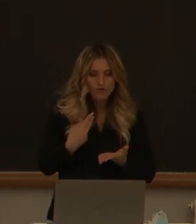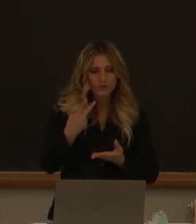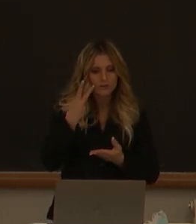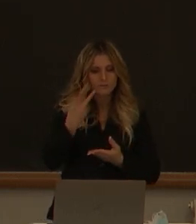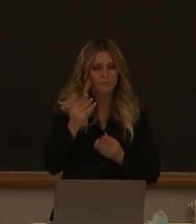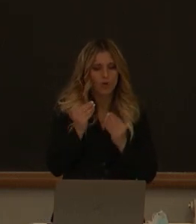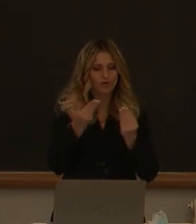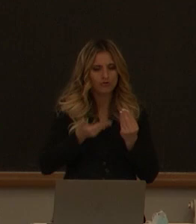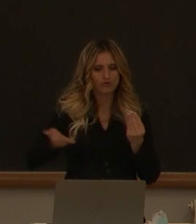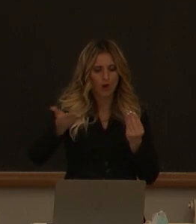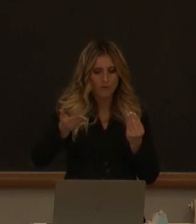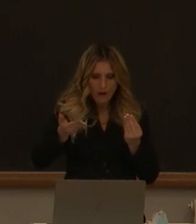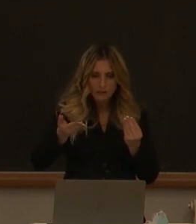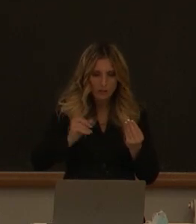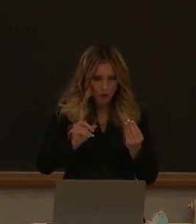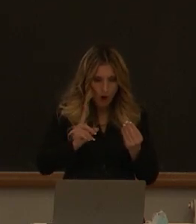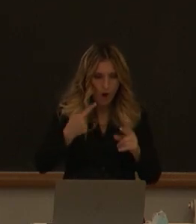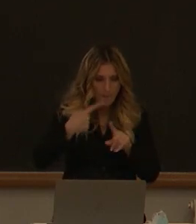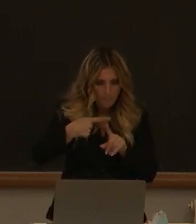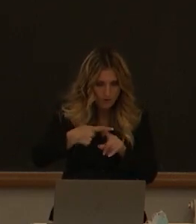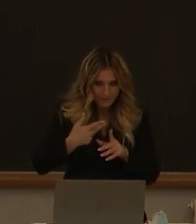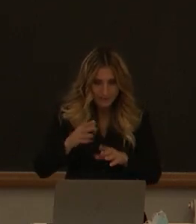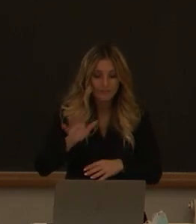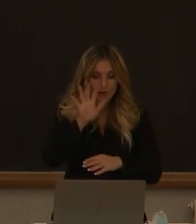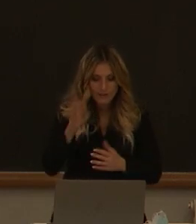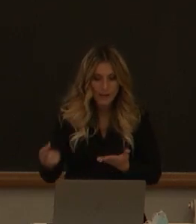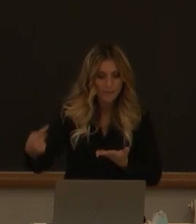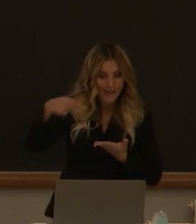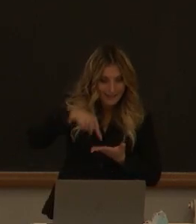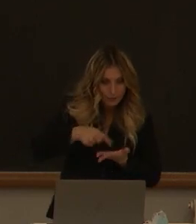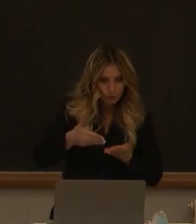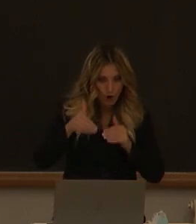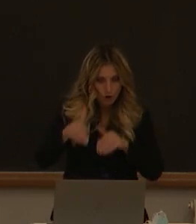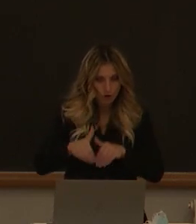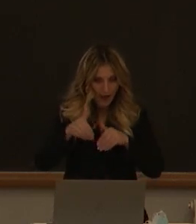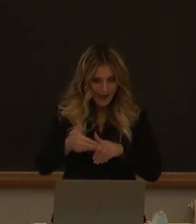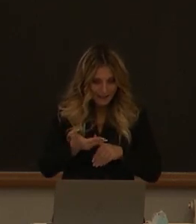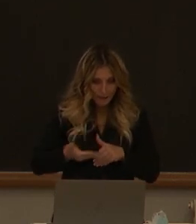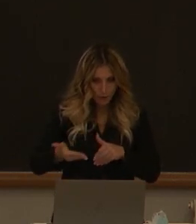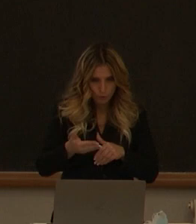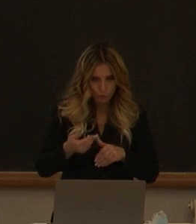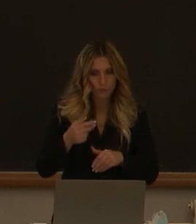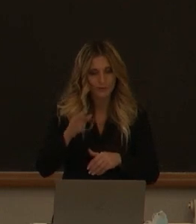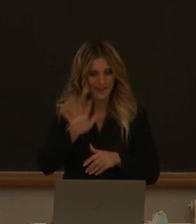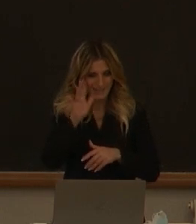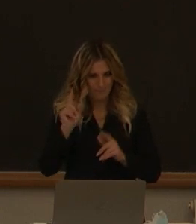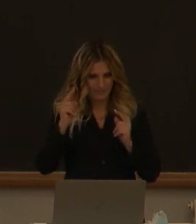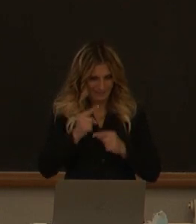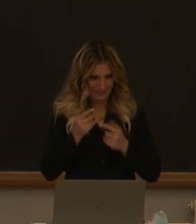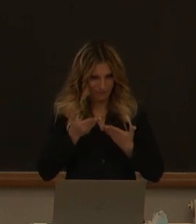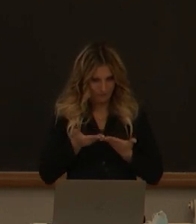invece come un settore positivo, tant'è che c'è un ritorno all'agricoltura, anche se spesso difficile, così come c'è un